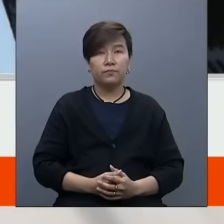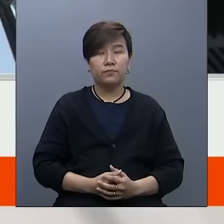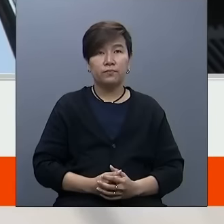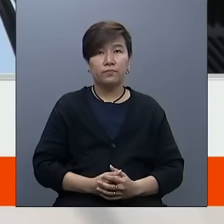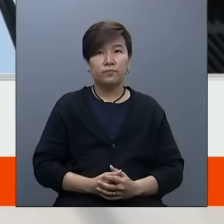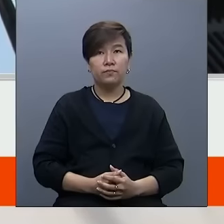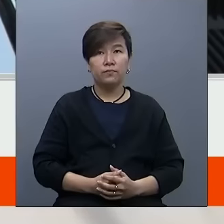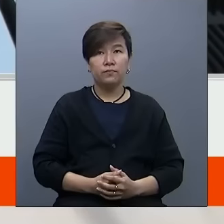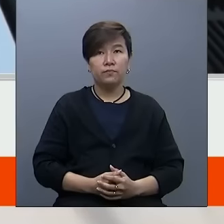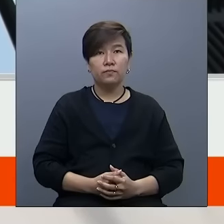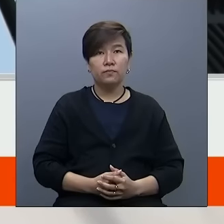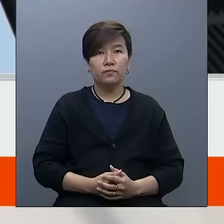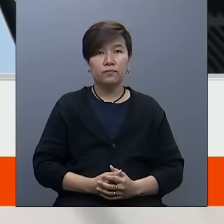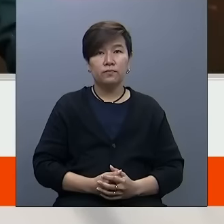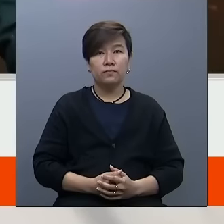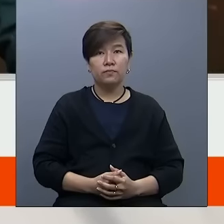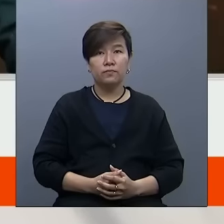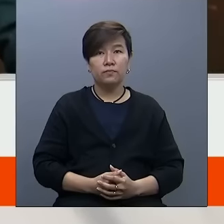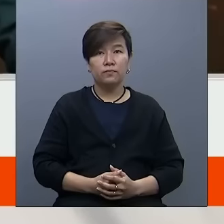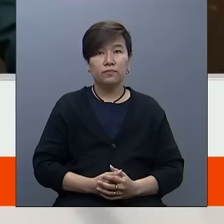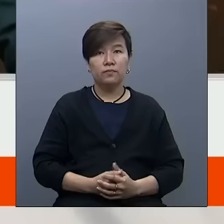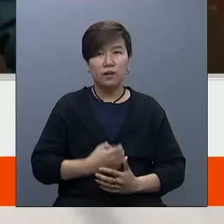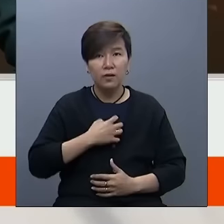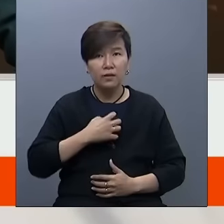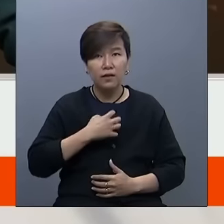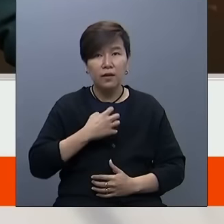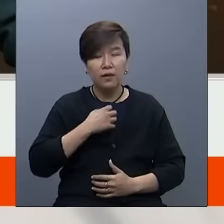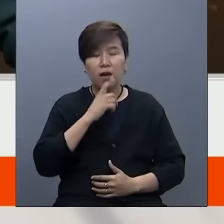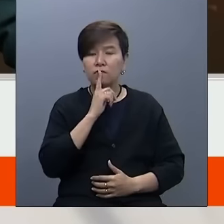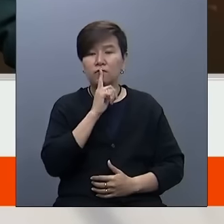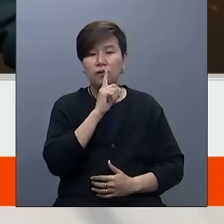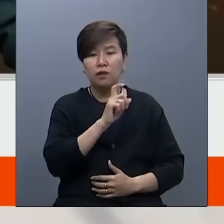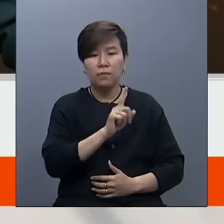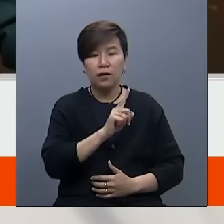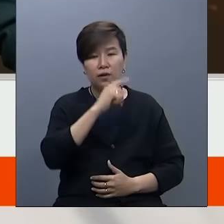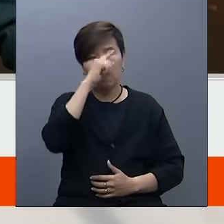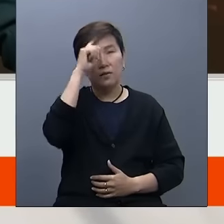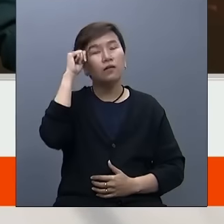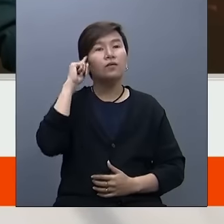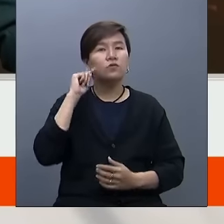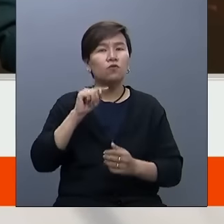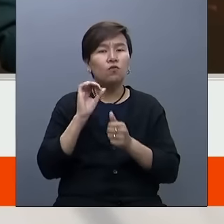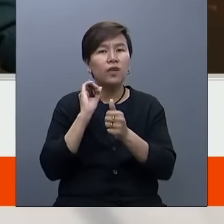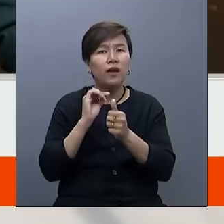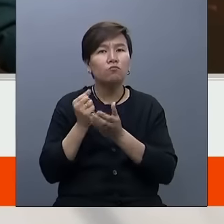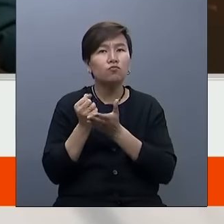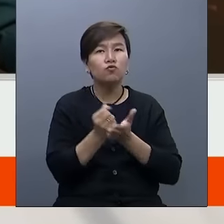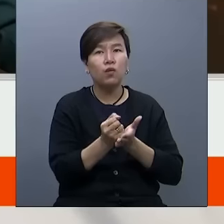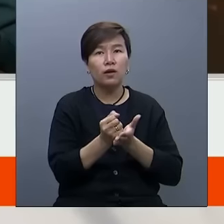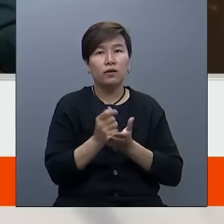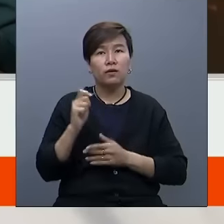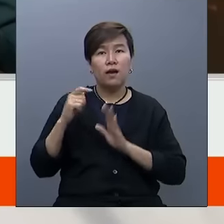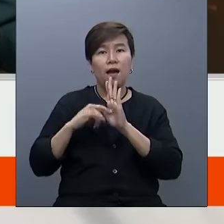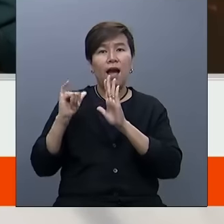ถ้าครับเชิญครับ ท่านรองคะถ้าอยากจะสอบถามในการเข้าไปช่วยเหลือแนะนำคดีของทางอัยการ